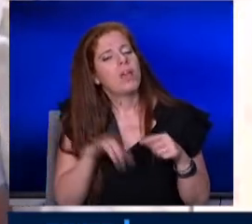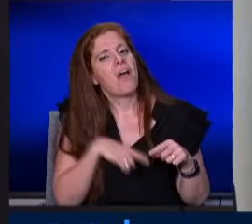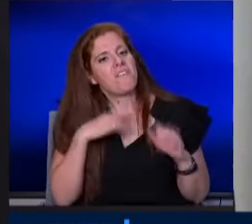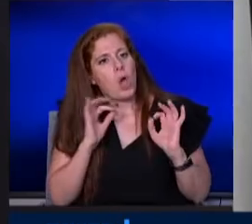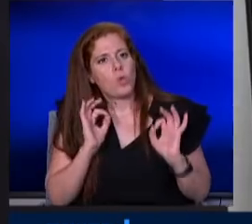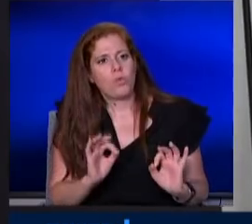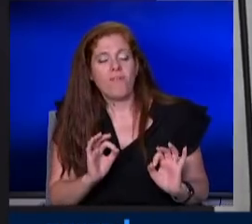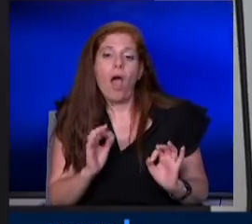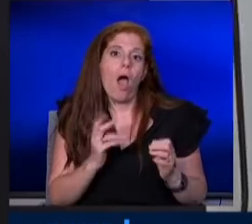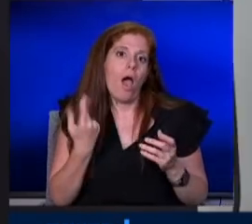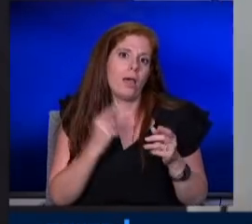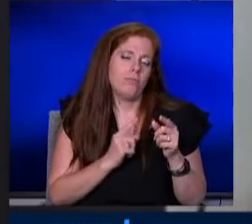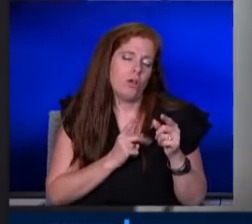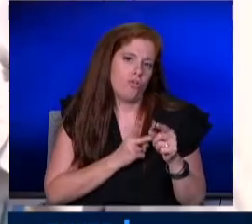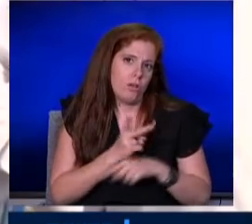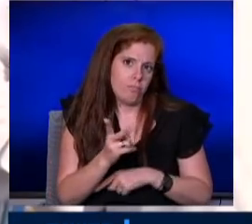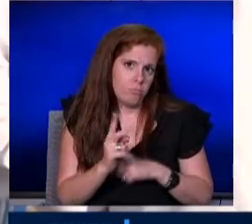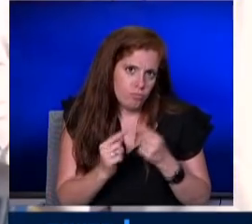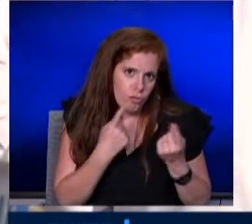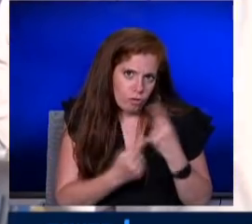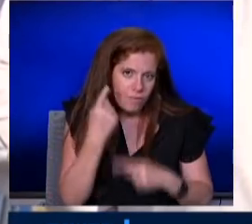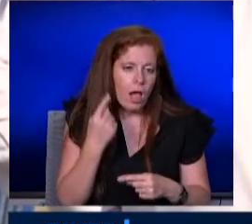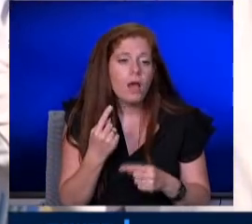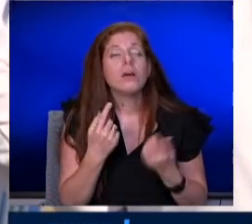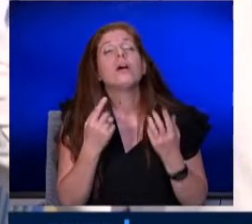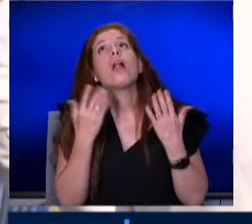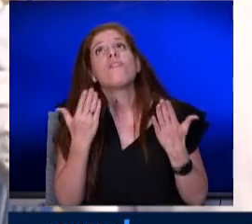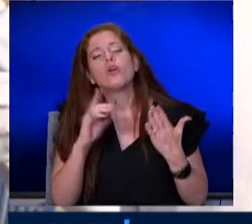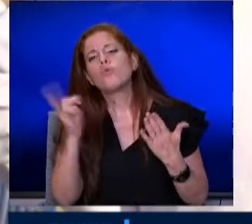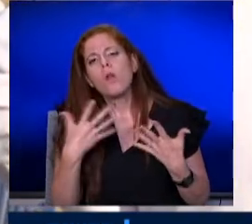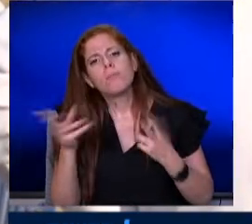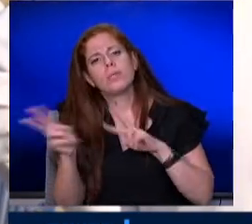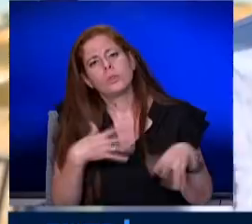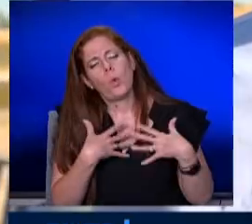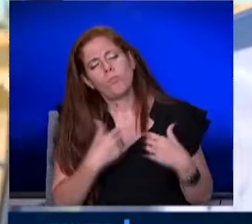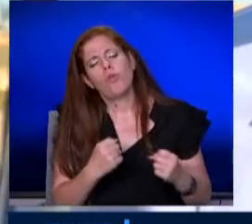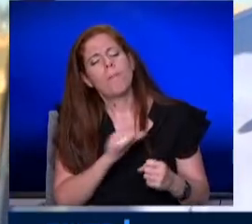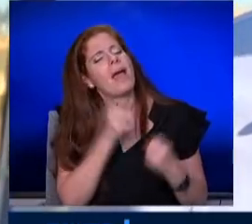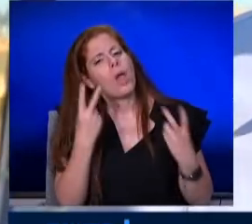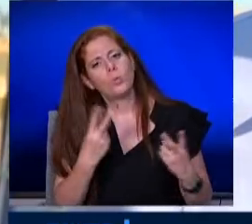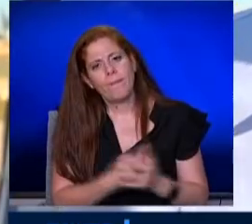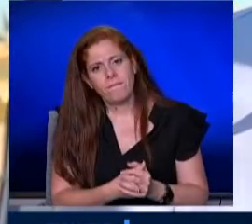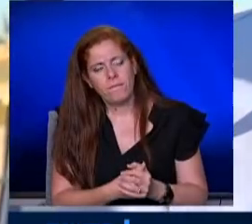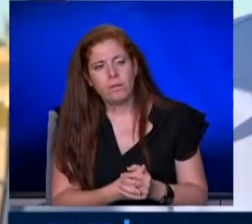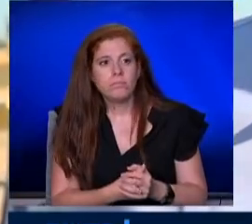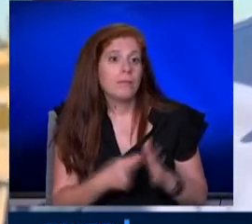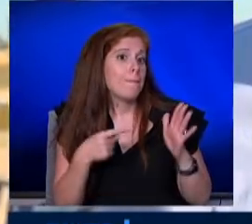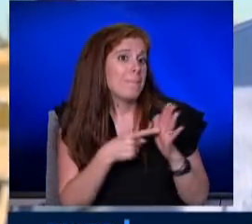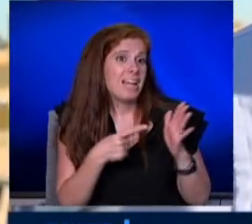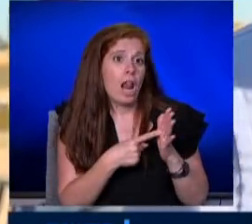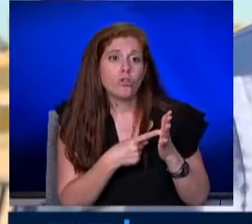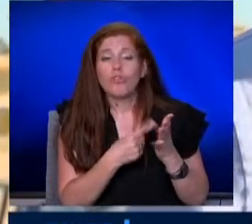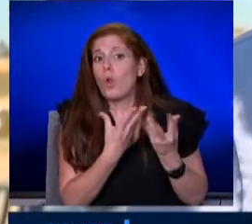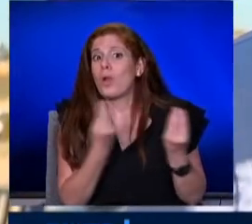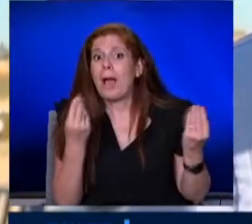שנה שעברה, ויעבור בשלום, בלי פצועים ובלי, ושכולם יחזרו בשלום בעזרת השם, זה הכי חשוב. בגלל שלא יבואו כל כך הרבה אנשים,